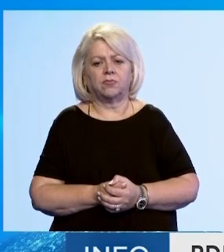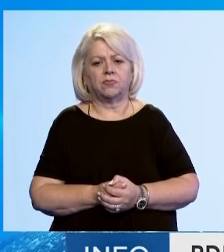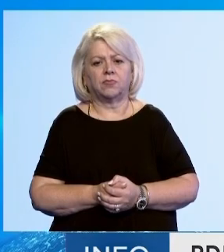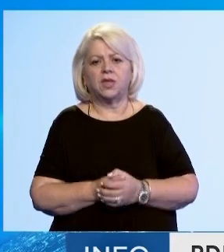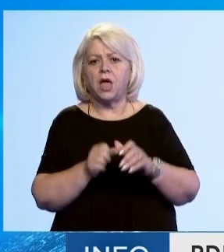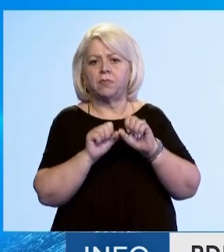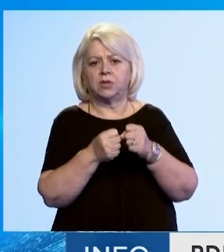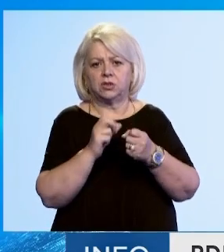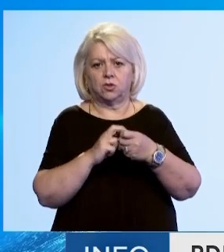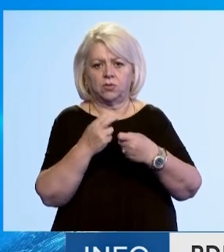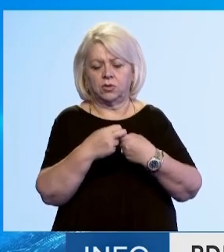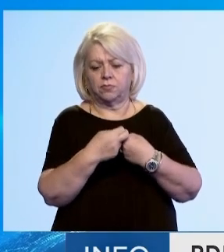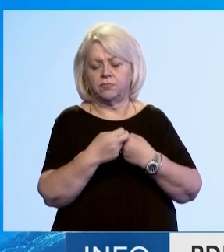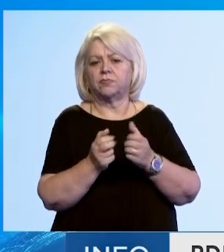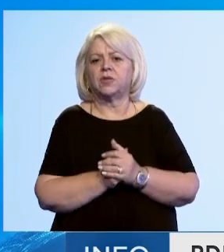prish.